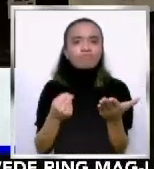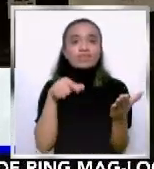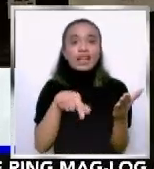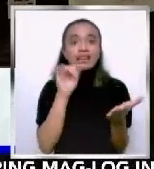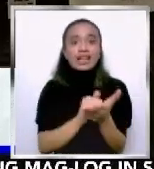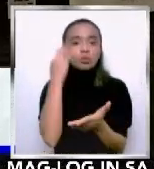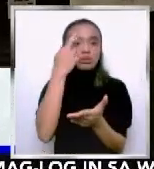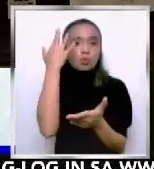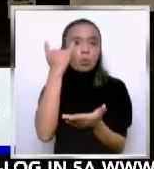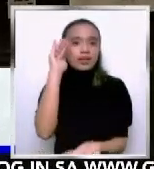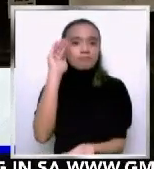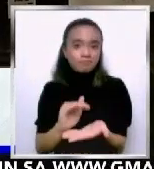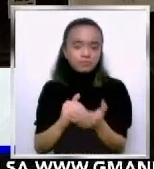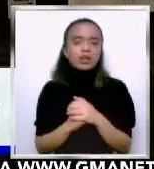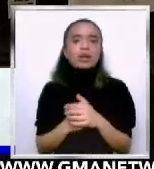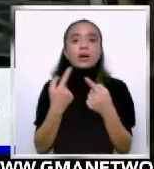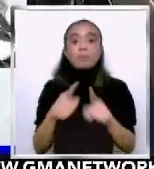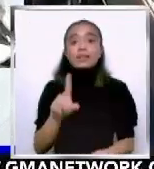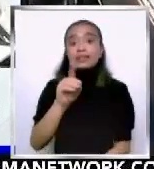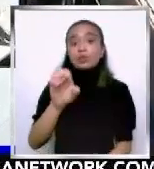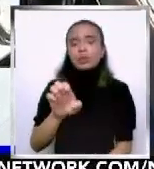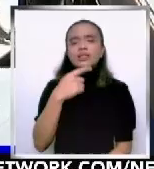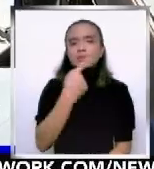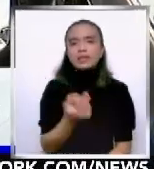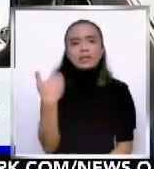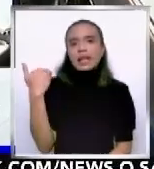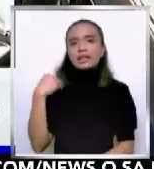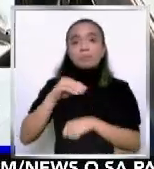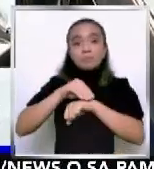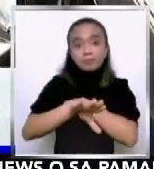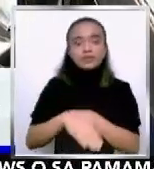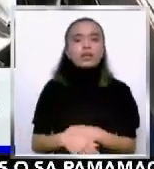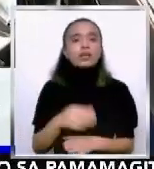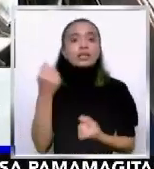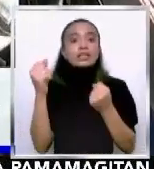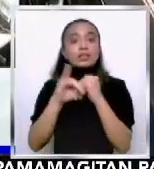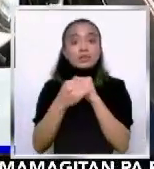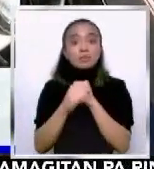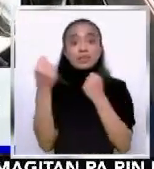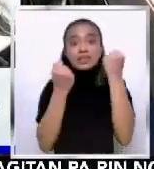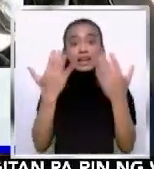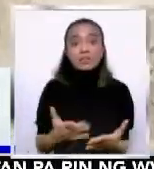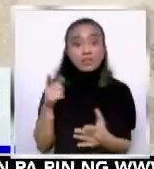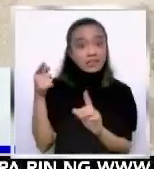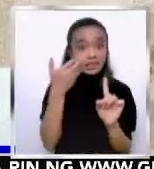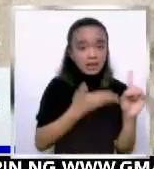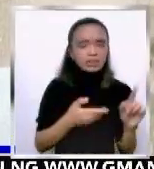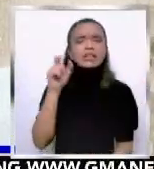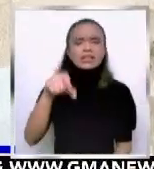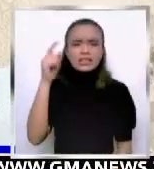ngayon, ayon sa DOE, wala pa itong malaking epekto. Pakiusap na lang ng jeepney driver na si Mang Leonardo, isipin din naman sana sila